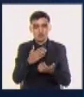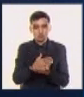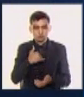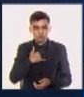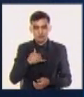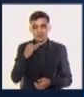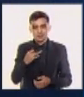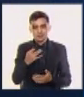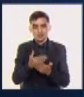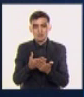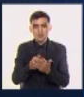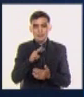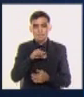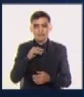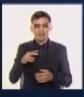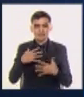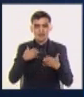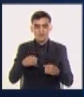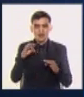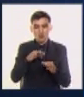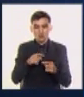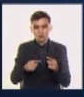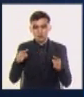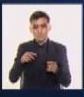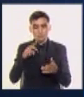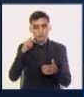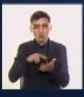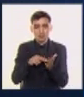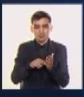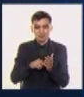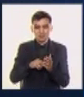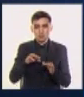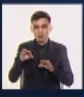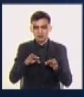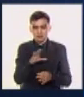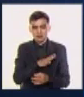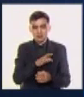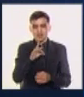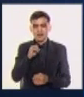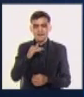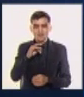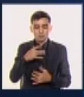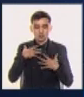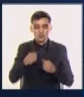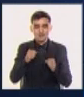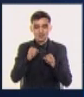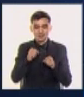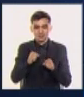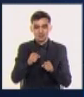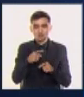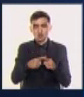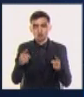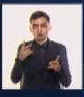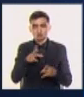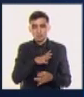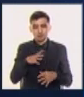в минздраве очень долго ли зоваться проект по передача технологии проведению ценами реформы в секторе здравоохранения который должен